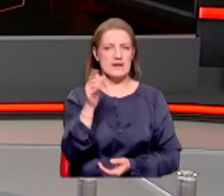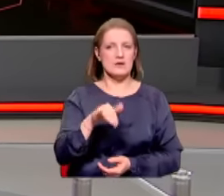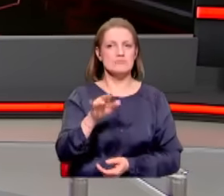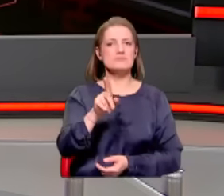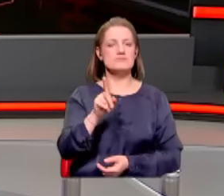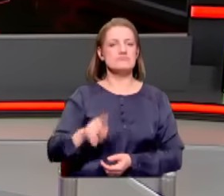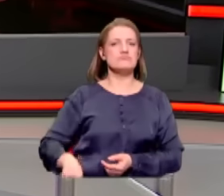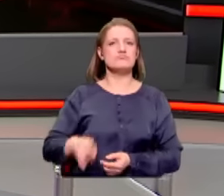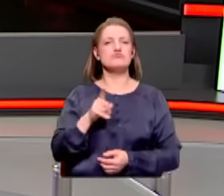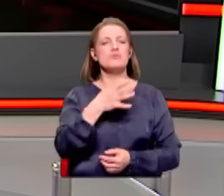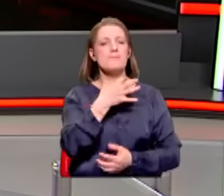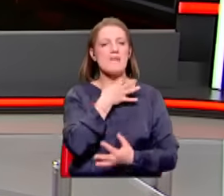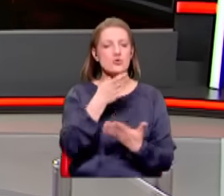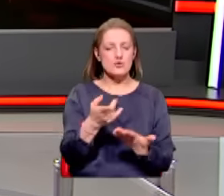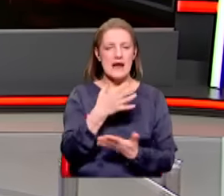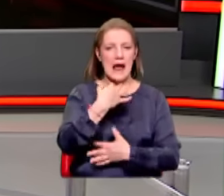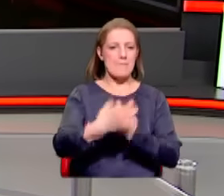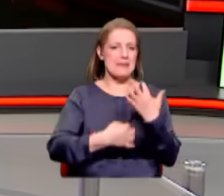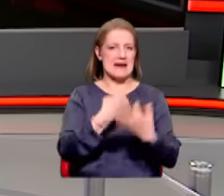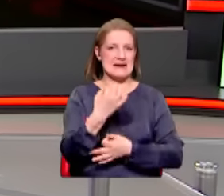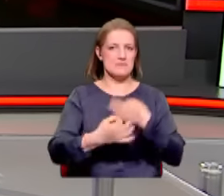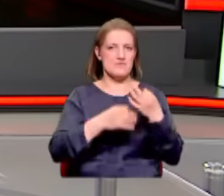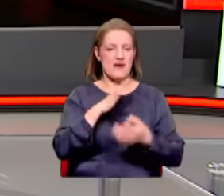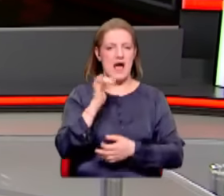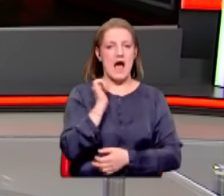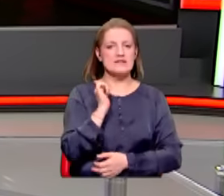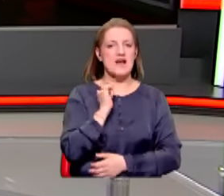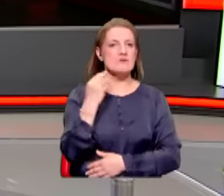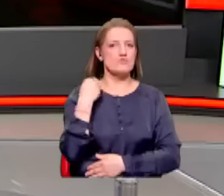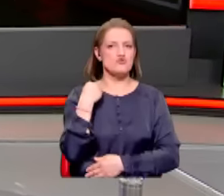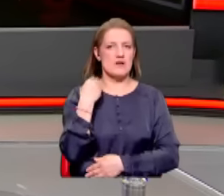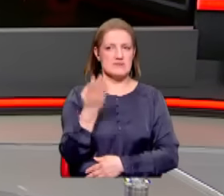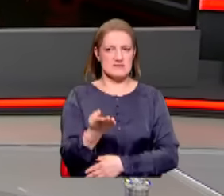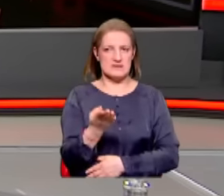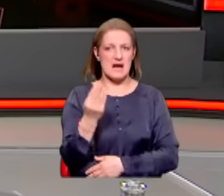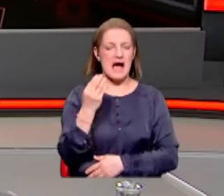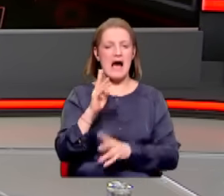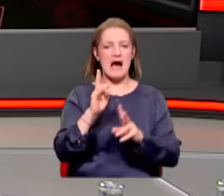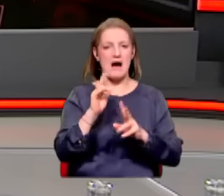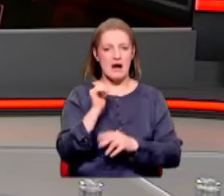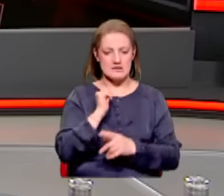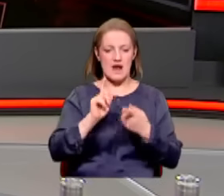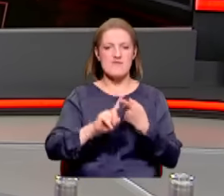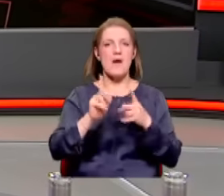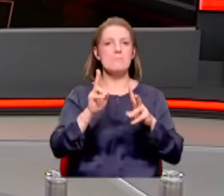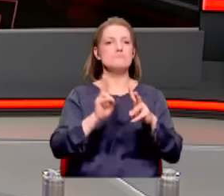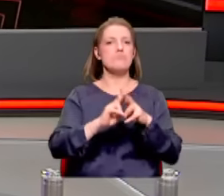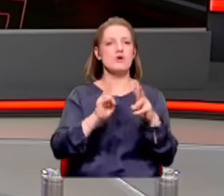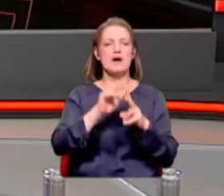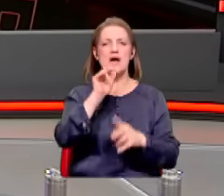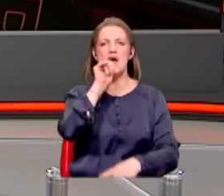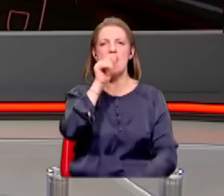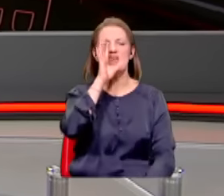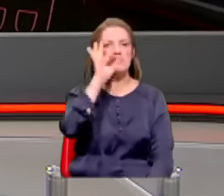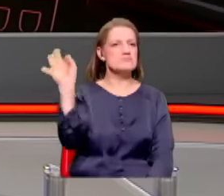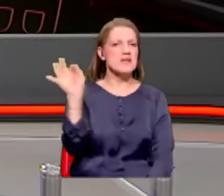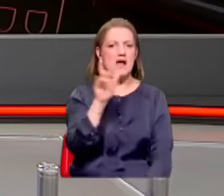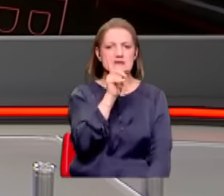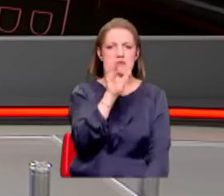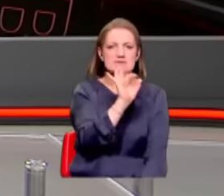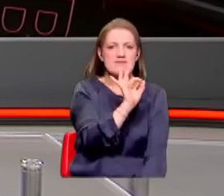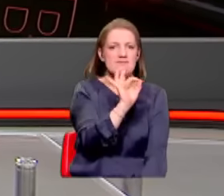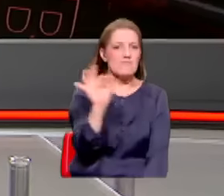yani, bütün bu mağdurlarla ilgili haberlerimiz var. Askerlik borçlanması, asker ve polislerin. Hiç kimse ses çıkarmıyor.